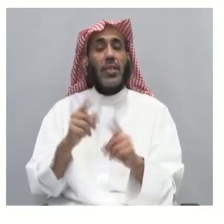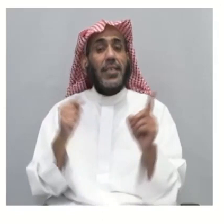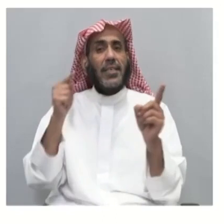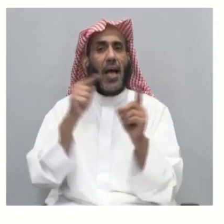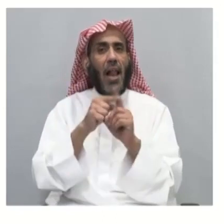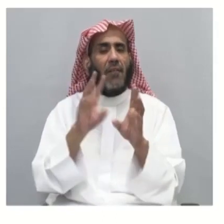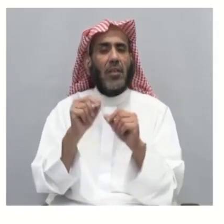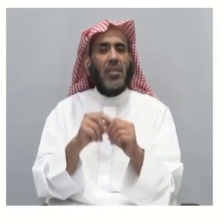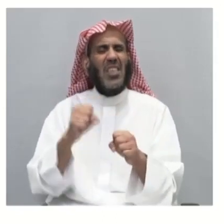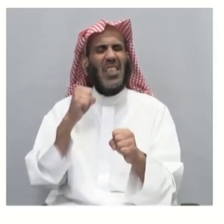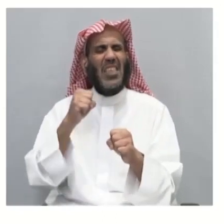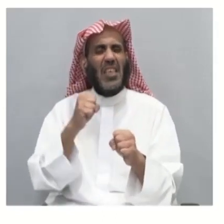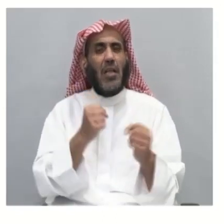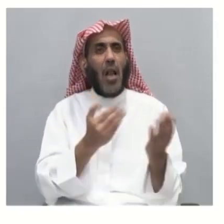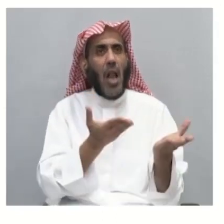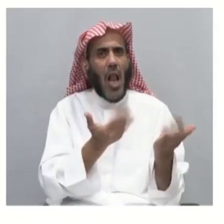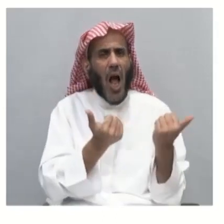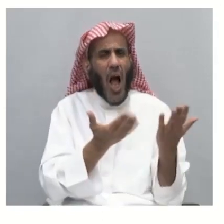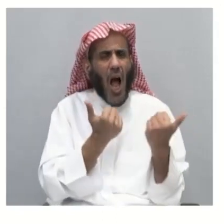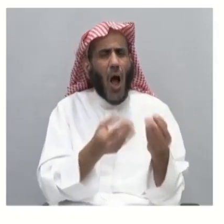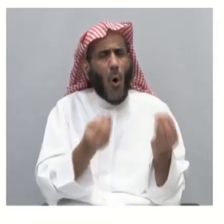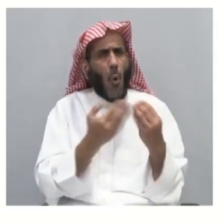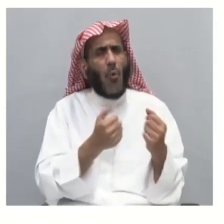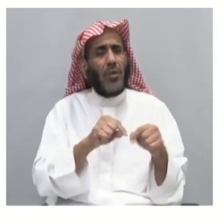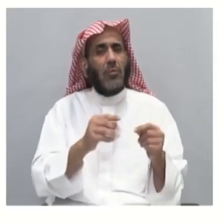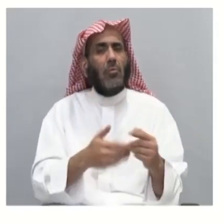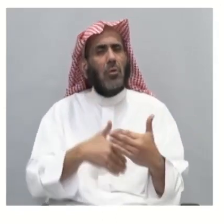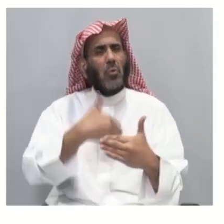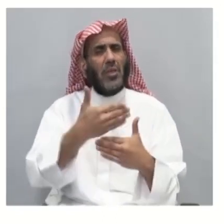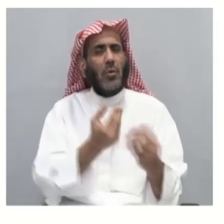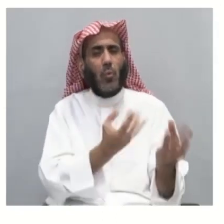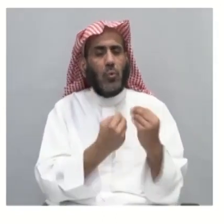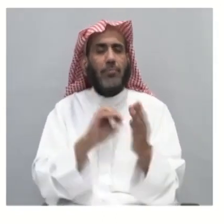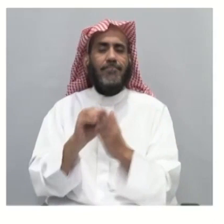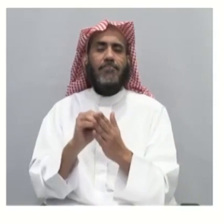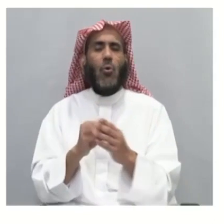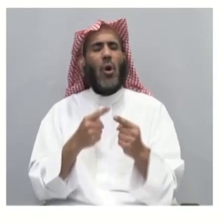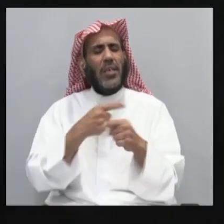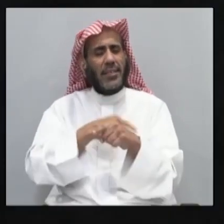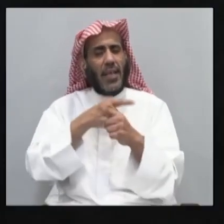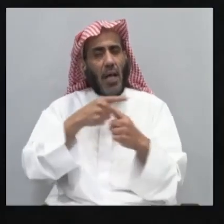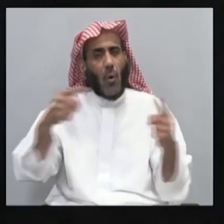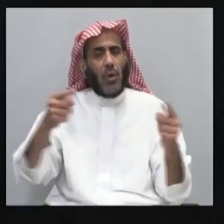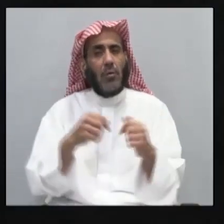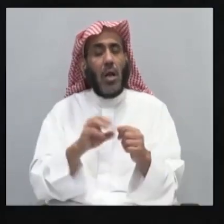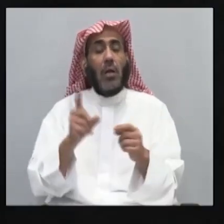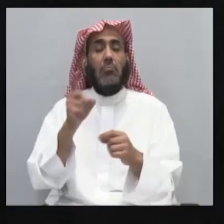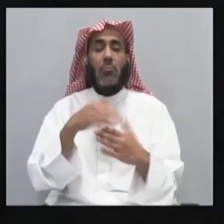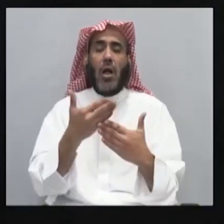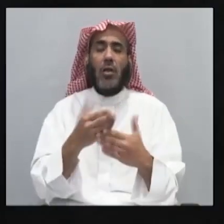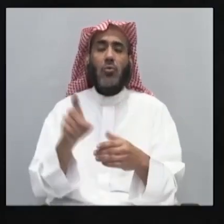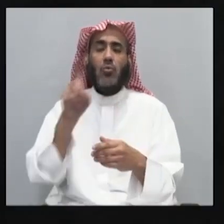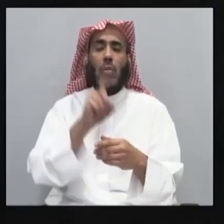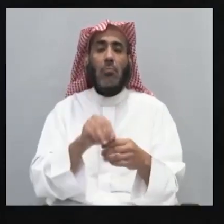فكره انه شده الالحاح في طلب الشيء قد تؤدي الى الحصول على المطلوب وان طال الوقت في طلبه لكن السؤال لك